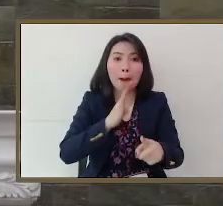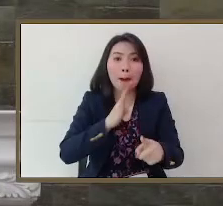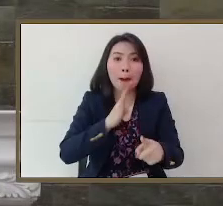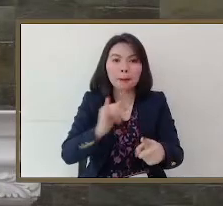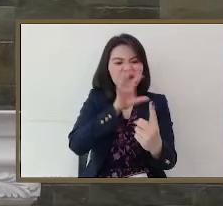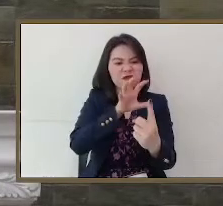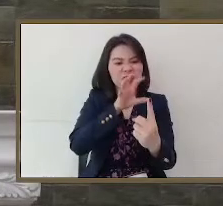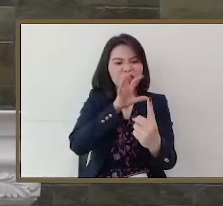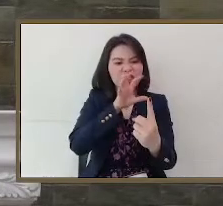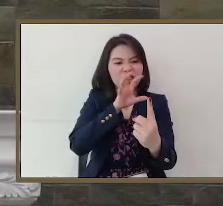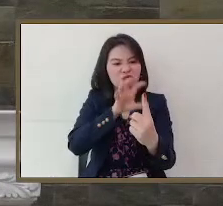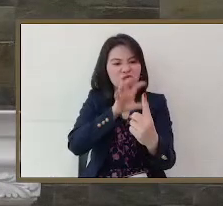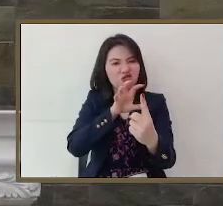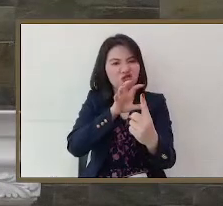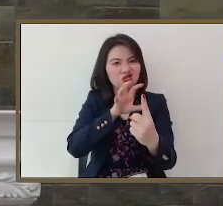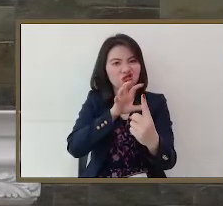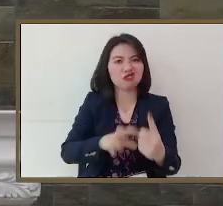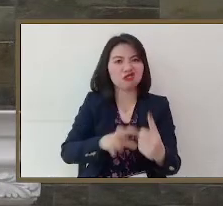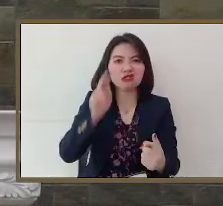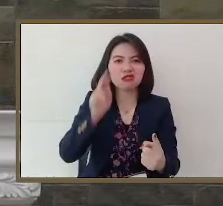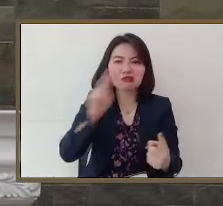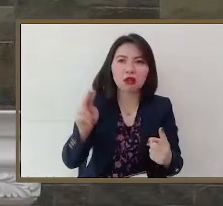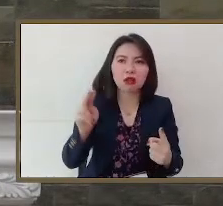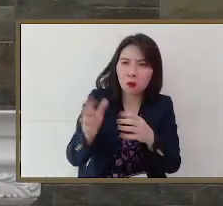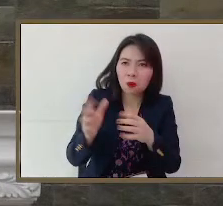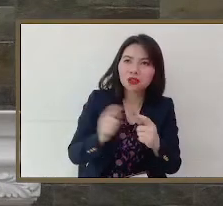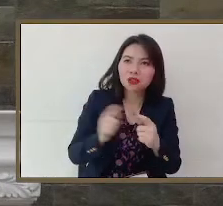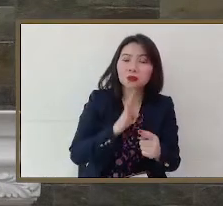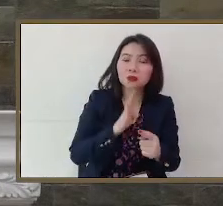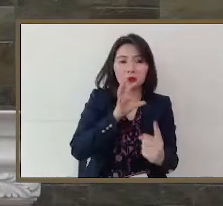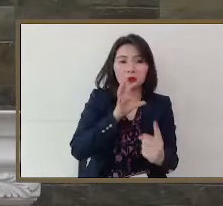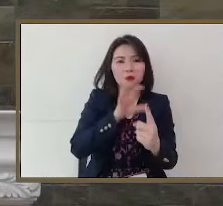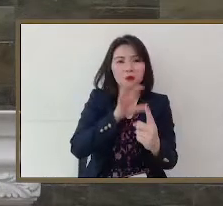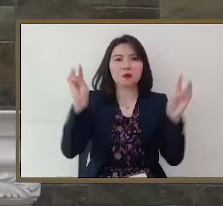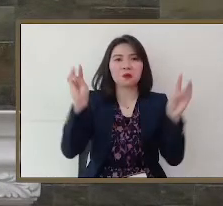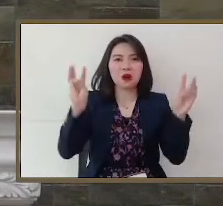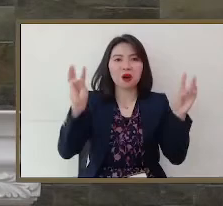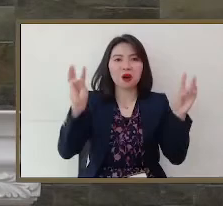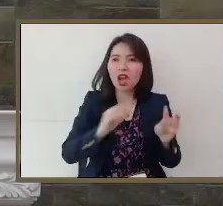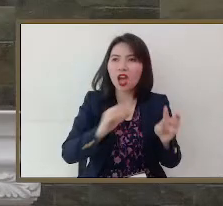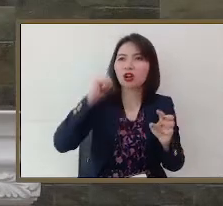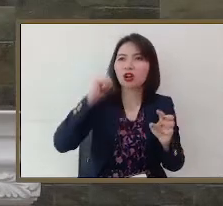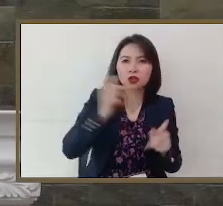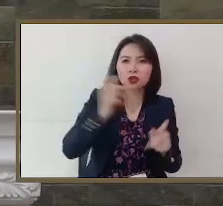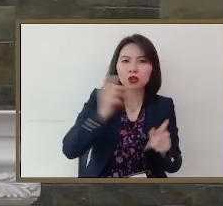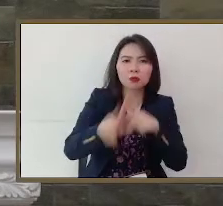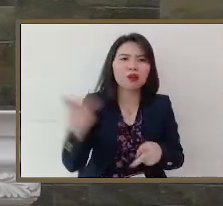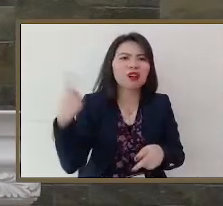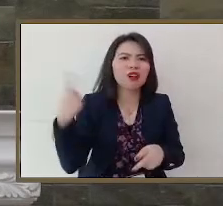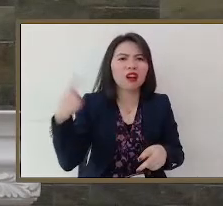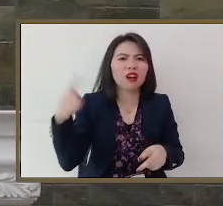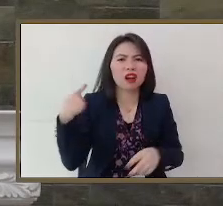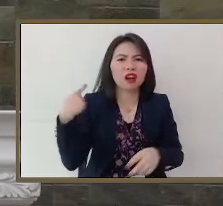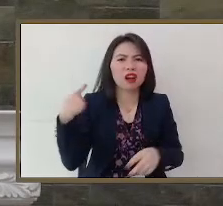Gusto niya nasa position siya, gusto niyang napapansin siya, gusto niya na parang, you know, magkakaroon siya ng ministry